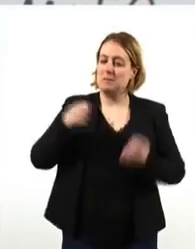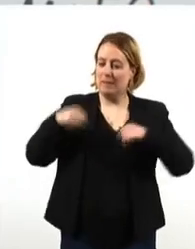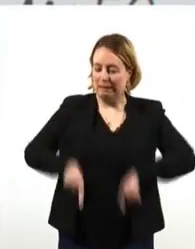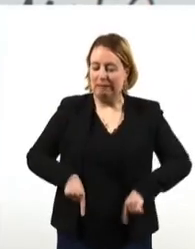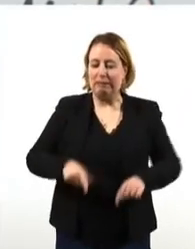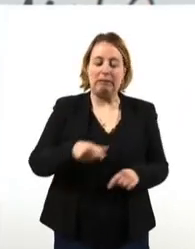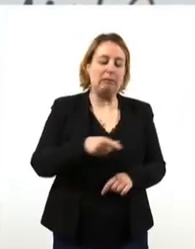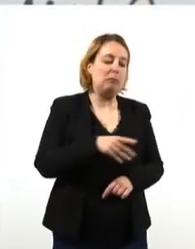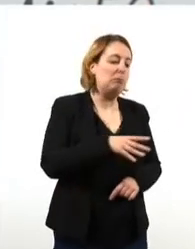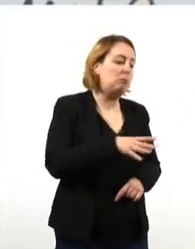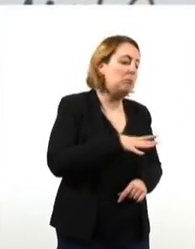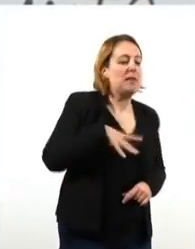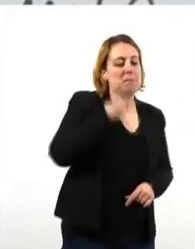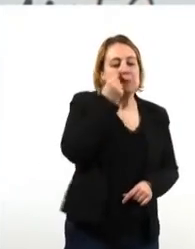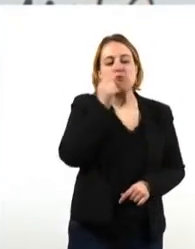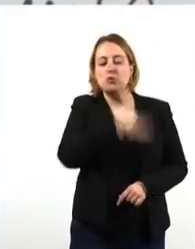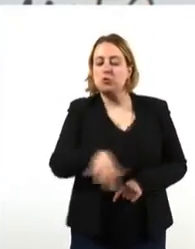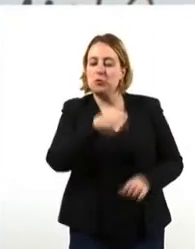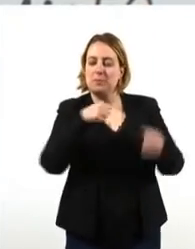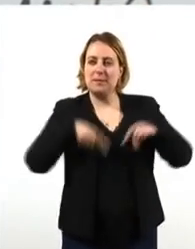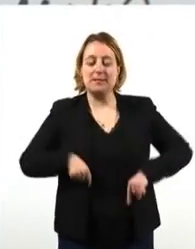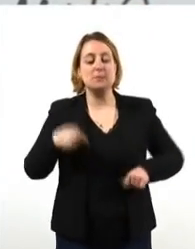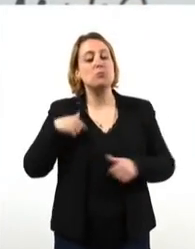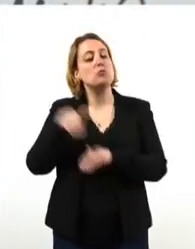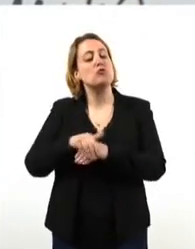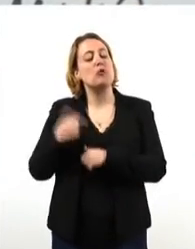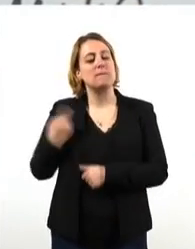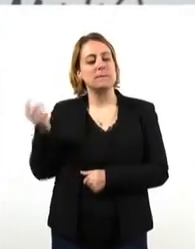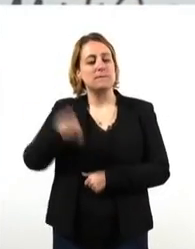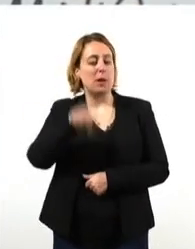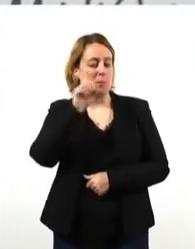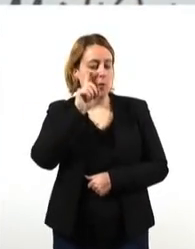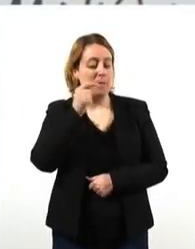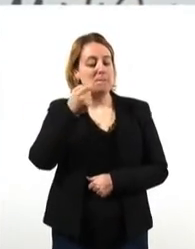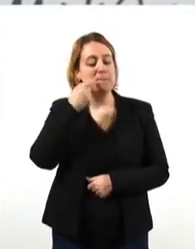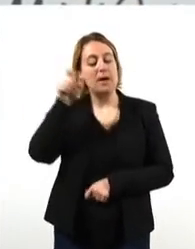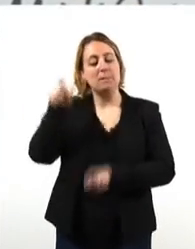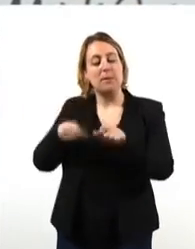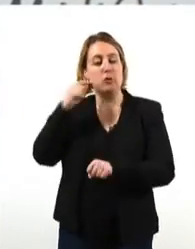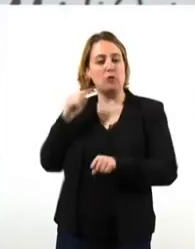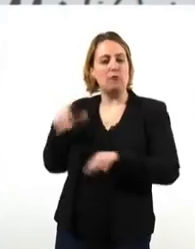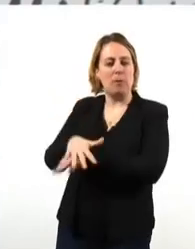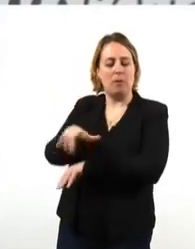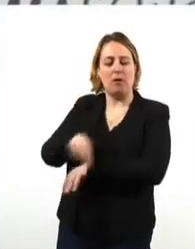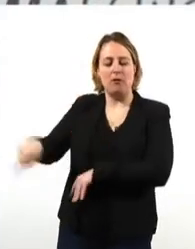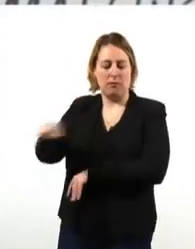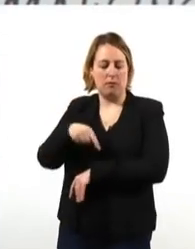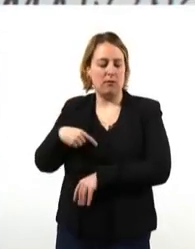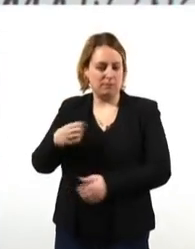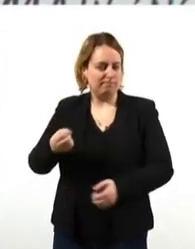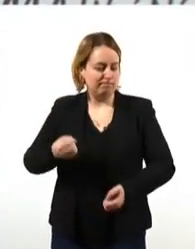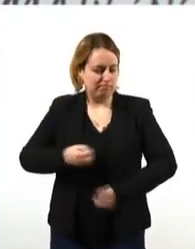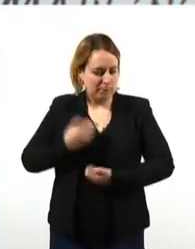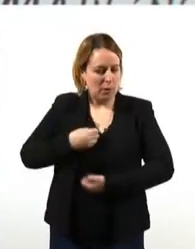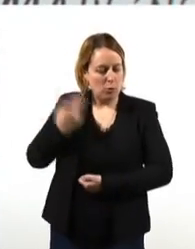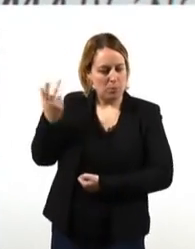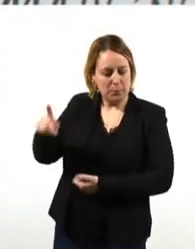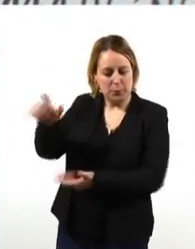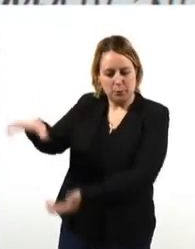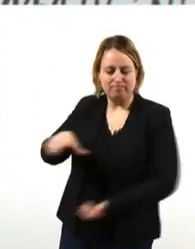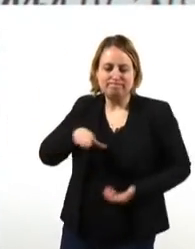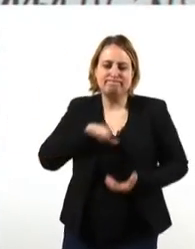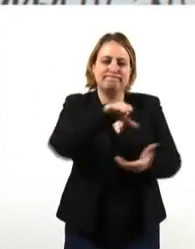ministres. Ce soir, je suis venue pour parler de la voix des invisibles, ceux qui sont mal logés en France,